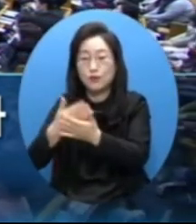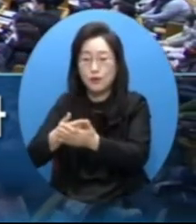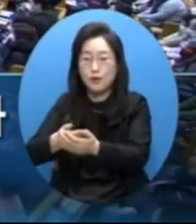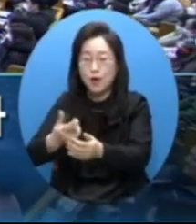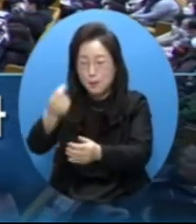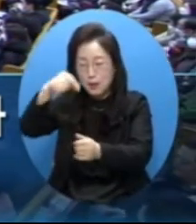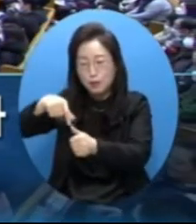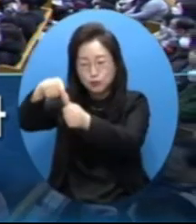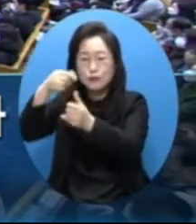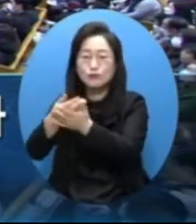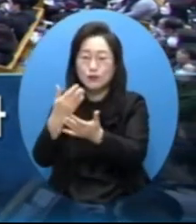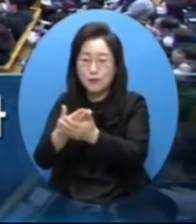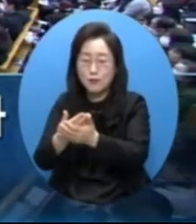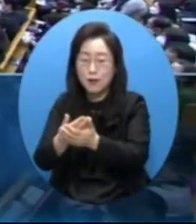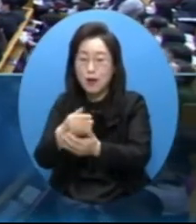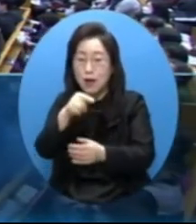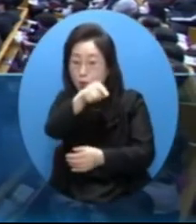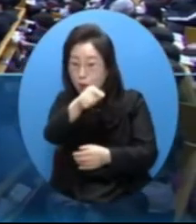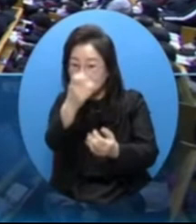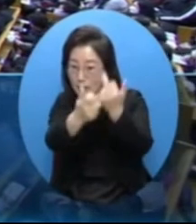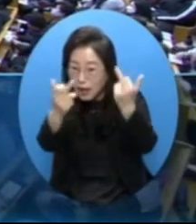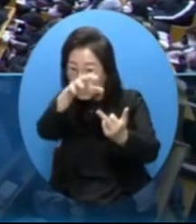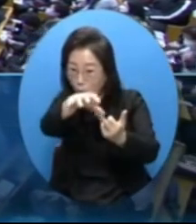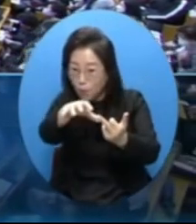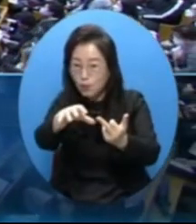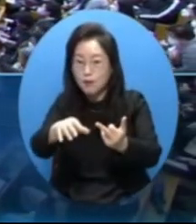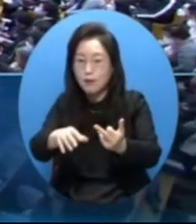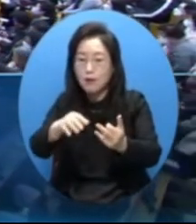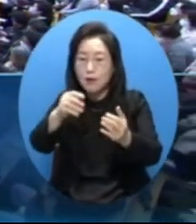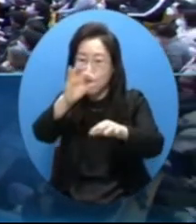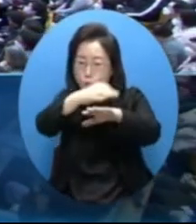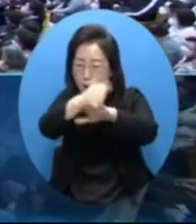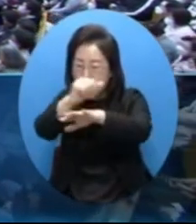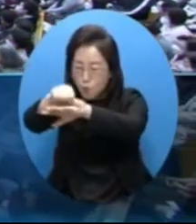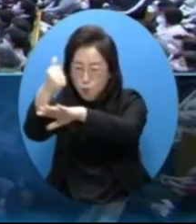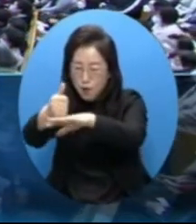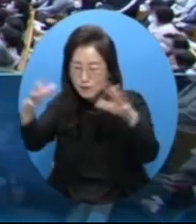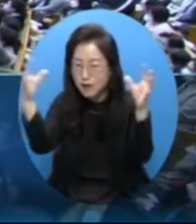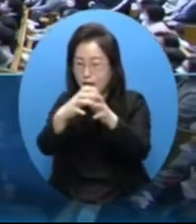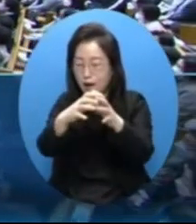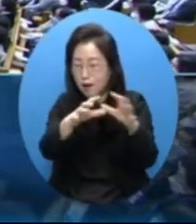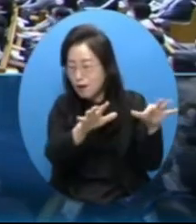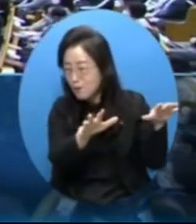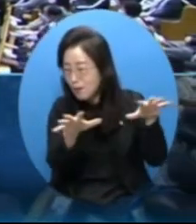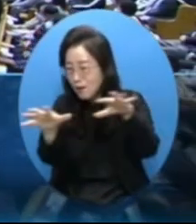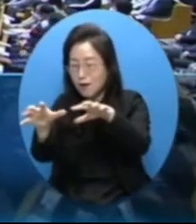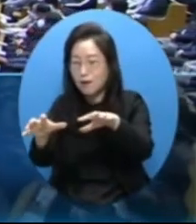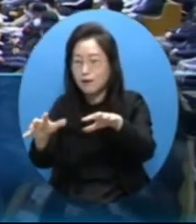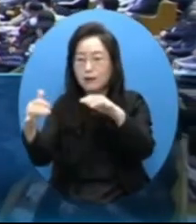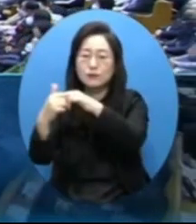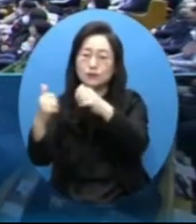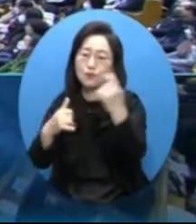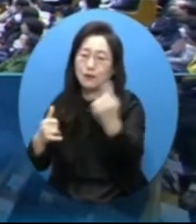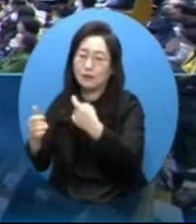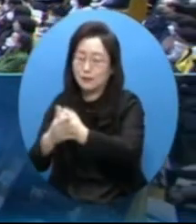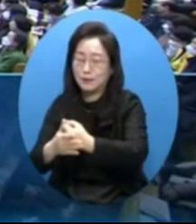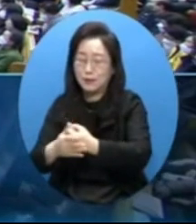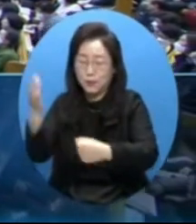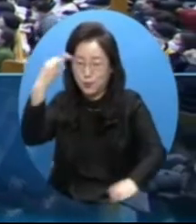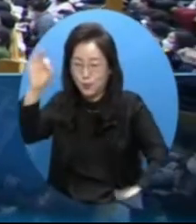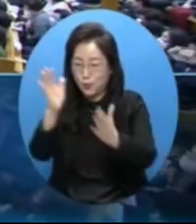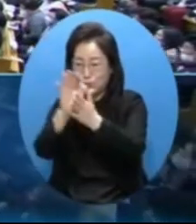구하소서 산재 거주하는 아무리 사람들의 왕들이 다 모여 우리를 친화이다 하매 여호수아가 모든 군사와 용서와